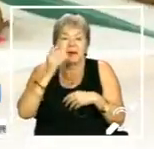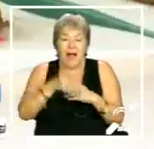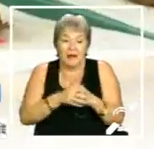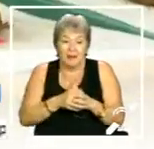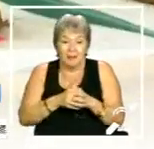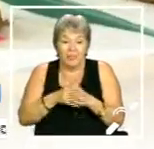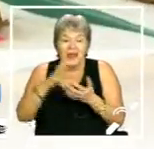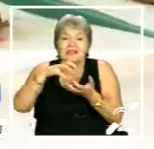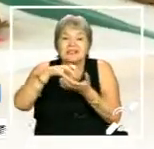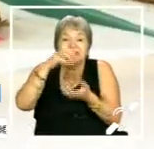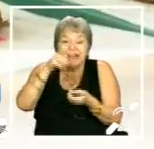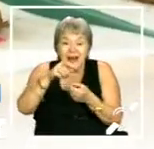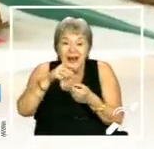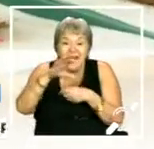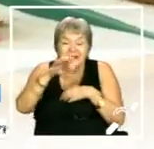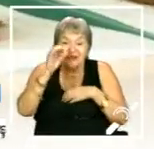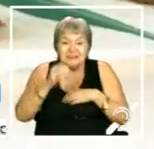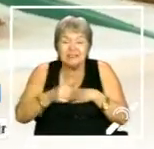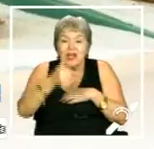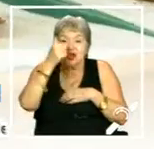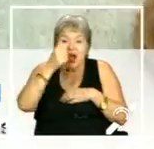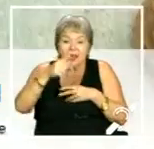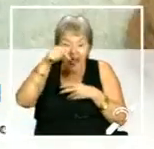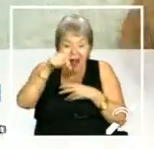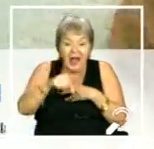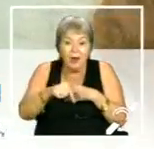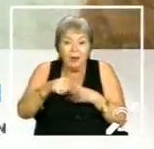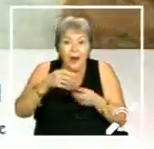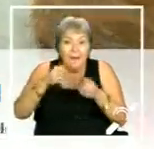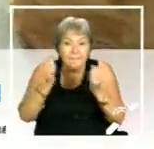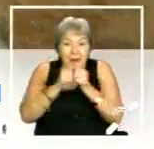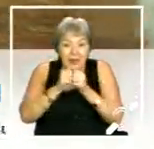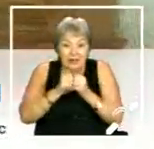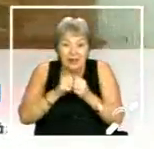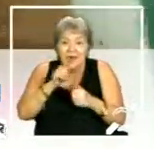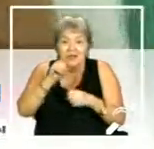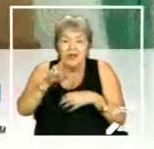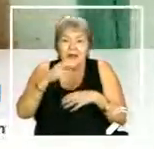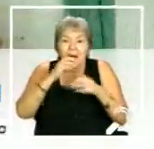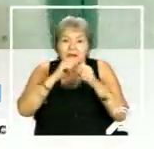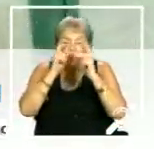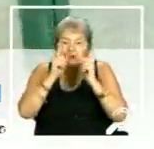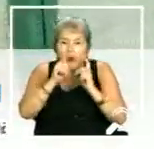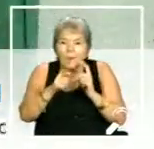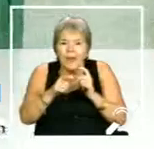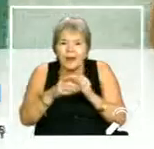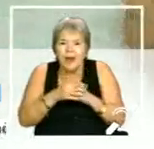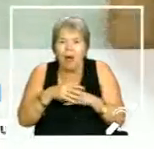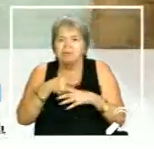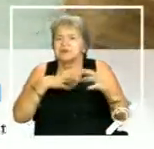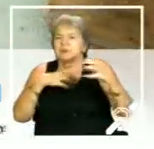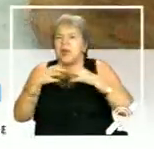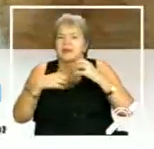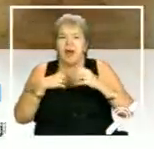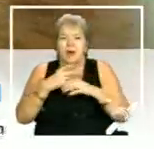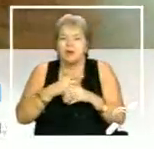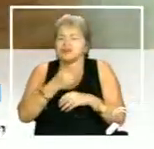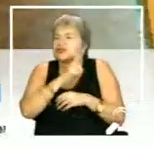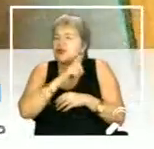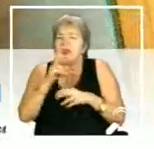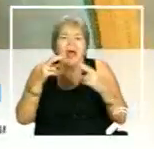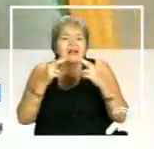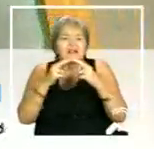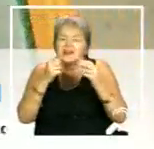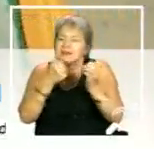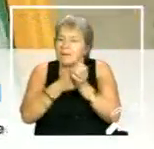Recipientele din sticlă au fost găsite în 6 gropi în pământ. Specialiștii au catalogat descoperirea drept spectaculoasă și fără